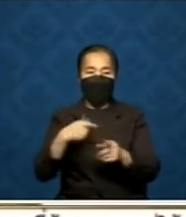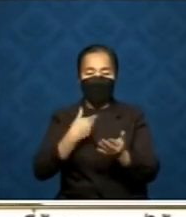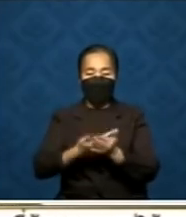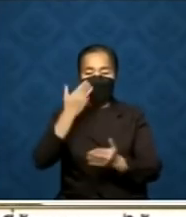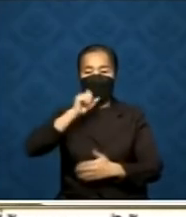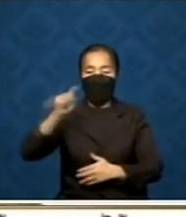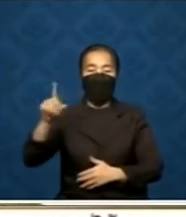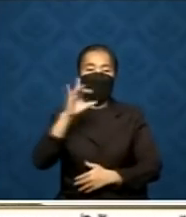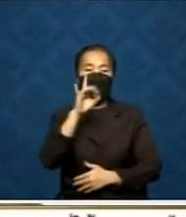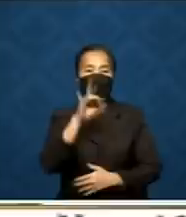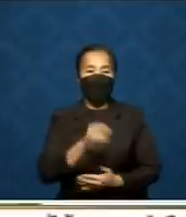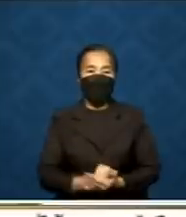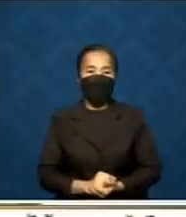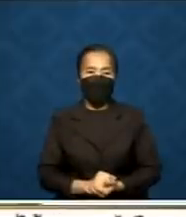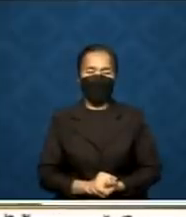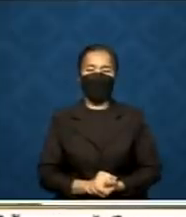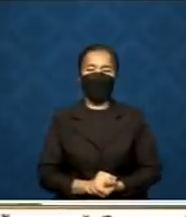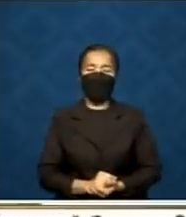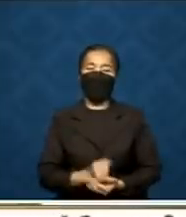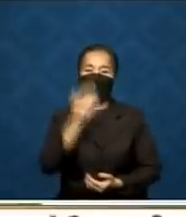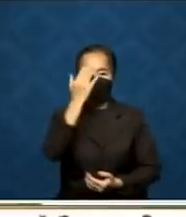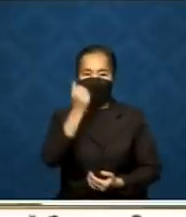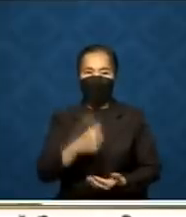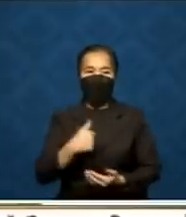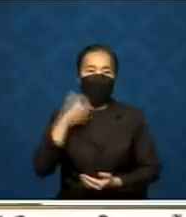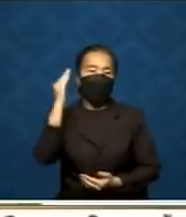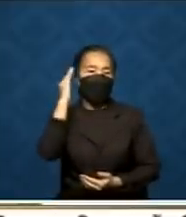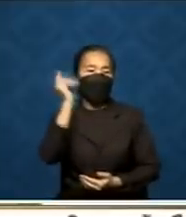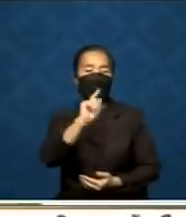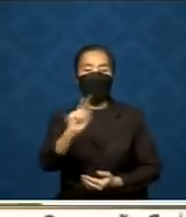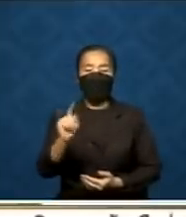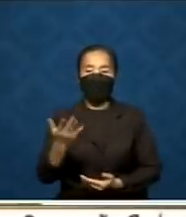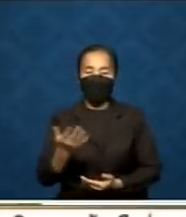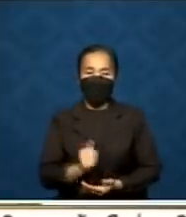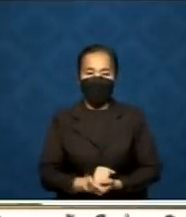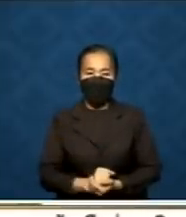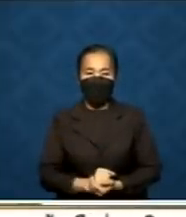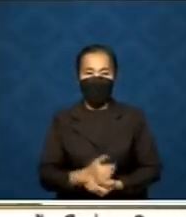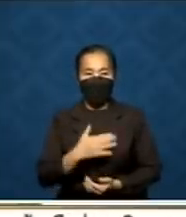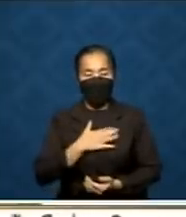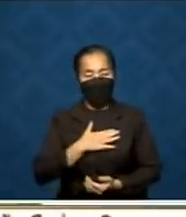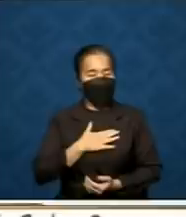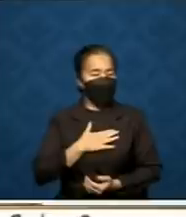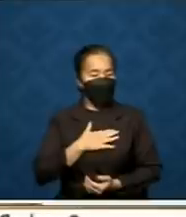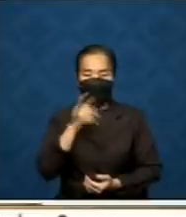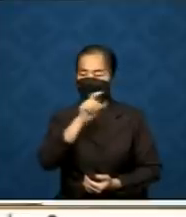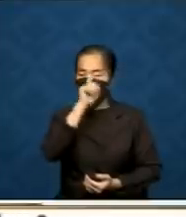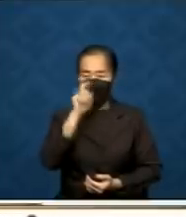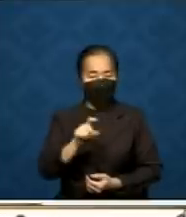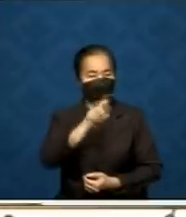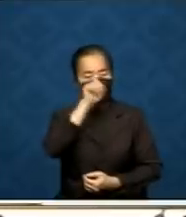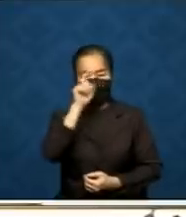บาทอ้าวแล้วใช่ผมชื่อว่ายังไงอ่ะแต่ผมก็ยิ่งสงสัยหนักครับพี่